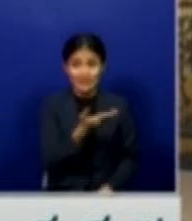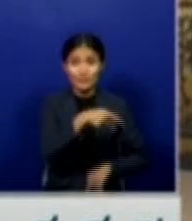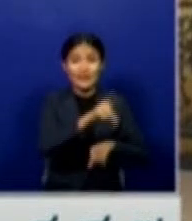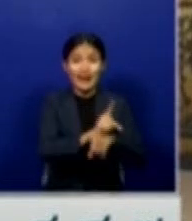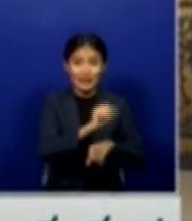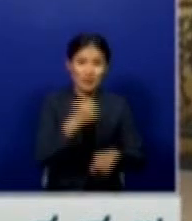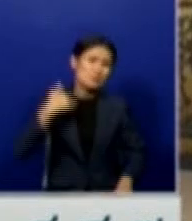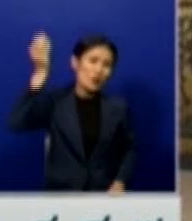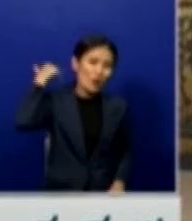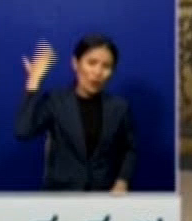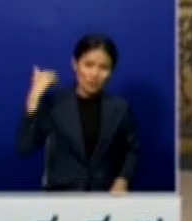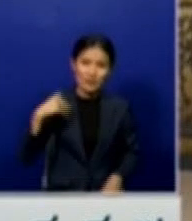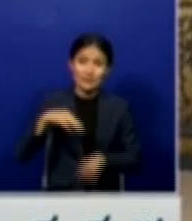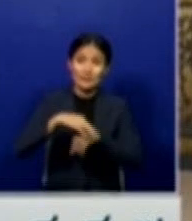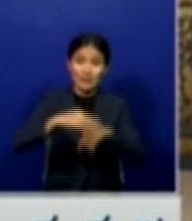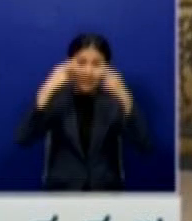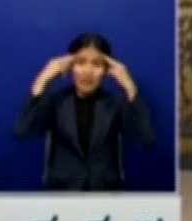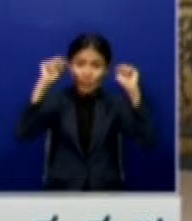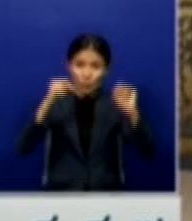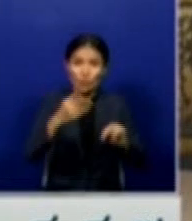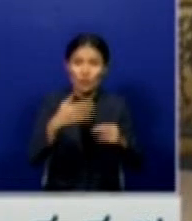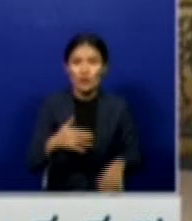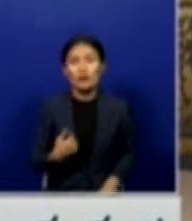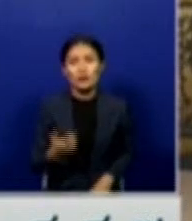กรองทั้งเรื่อง SME